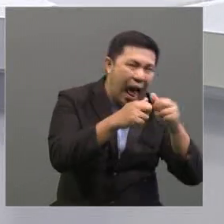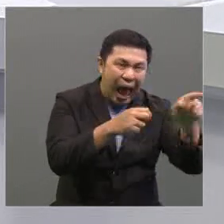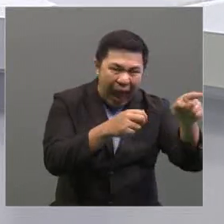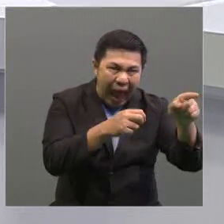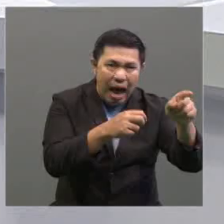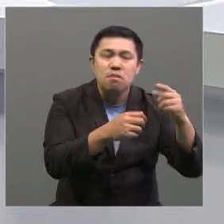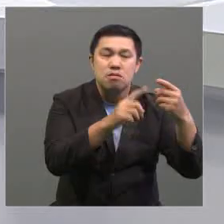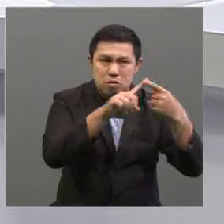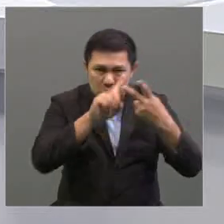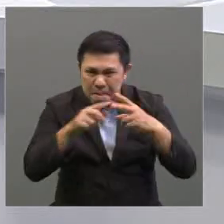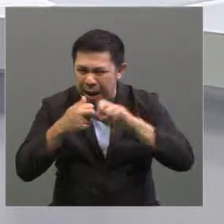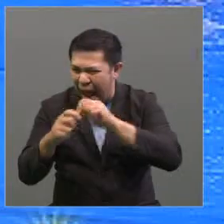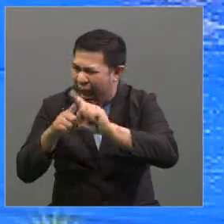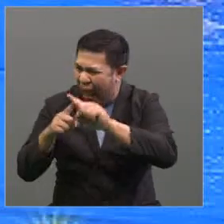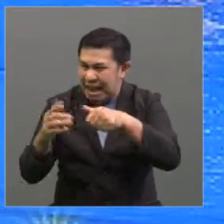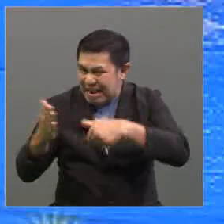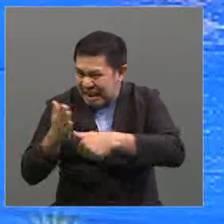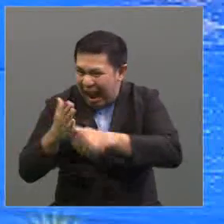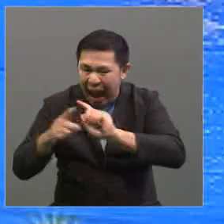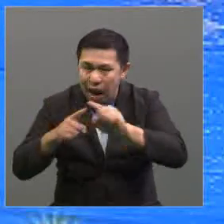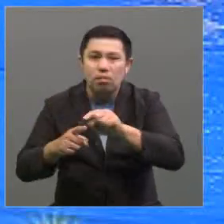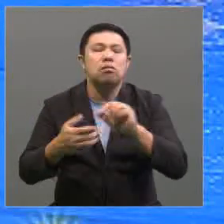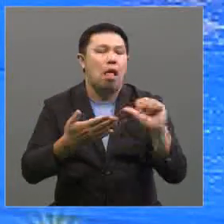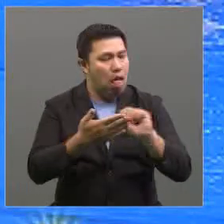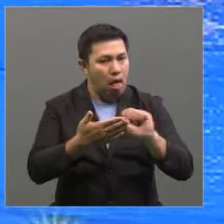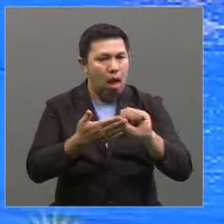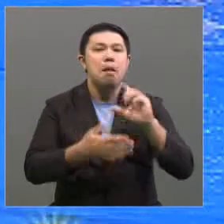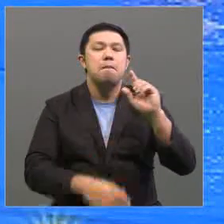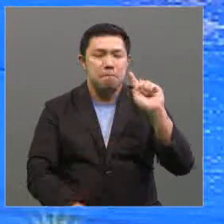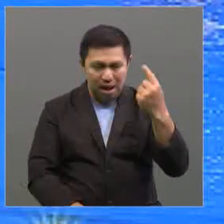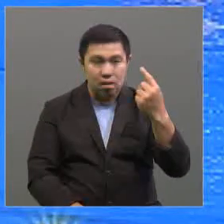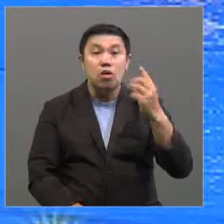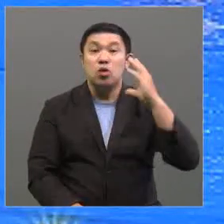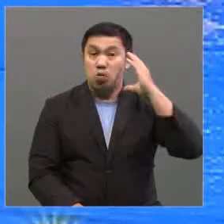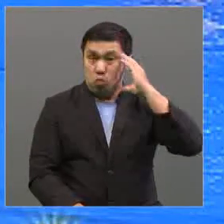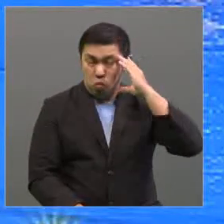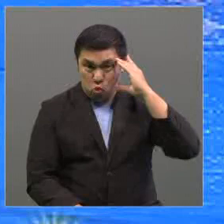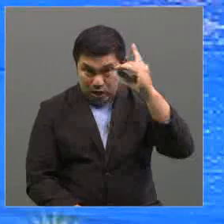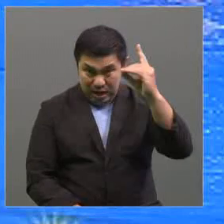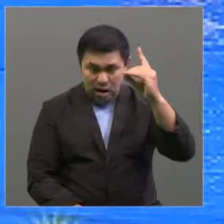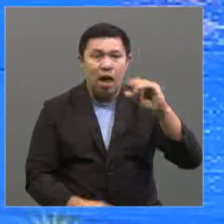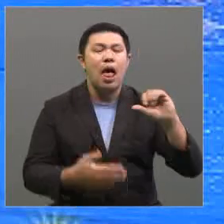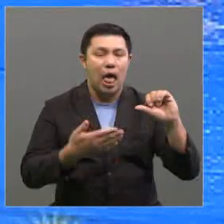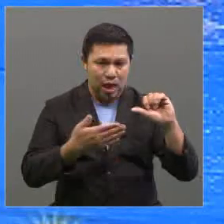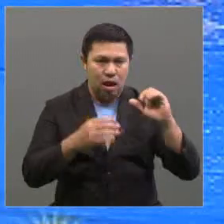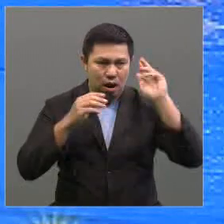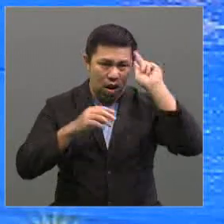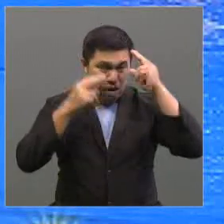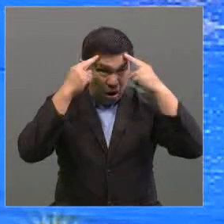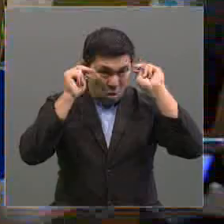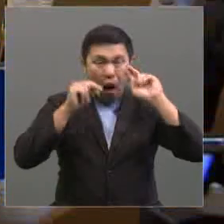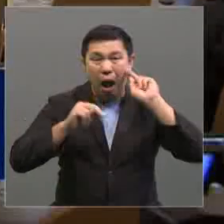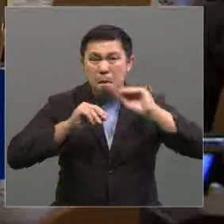ต้องมาแก้ไขแล้วก็วันพรุ่งนี้นะคะนายกรัฐมนตรีก็จะมีการแถลงการแก้ปัญหาหนี้ในระบบด้วยค่ะโดยการ